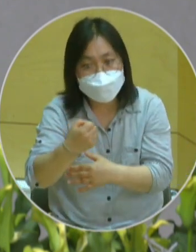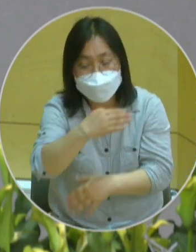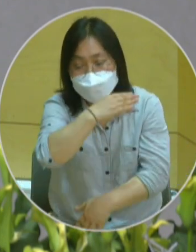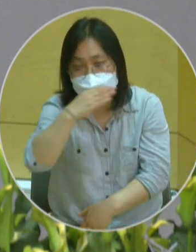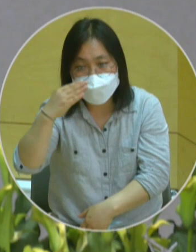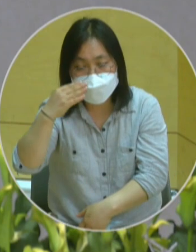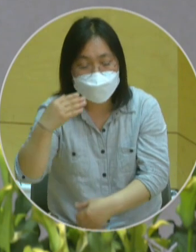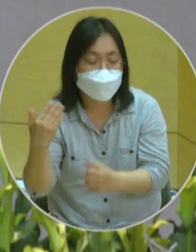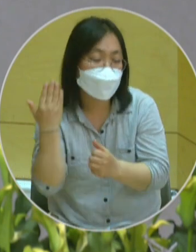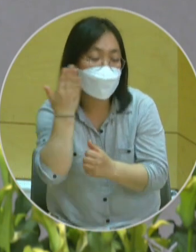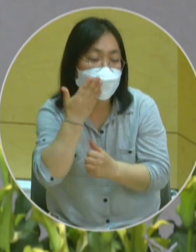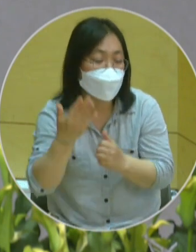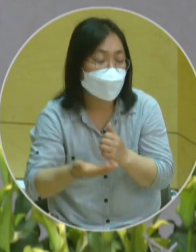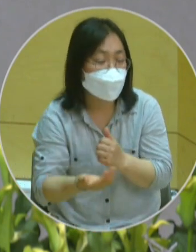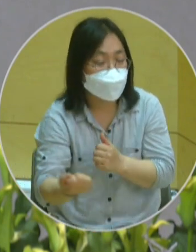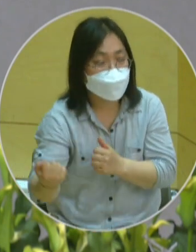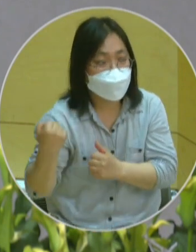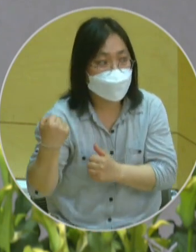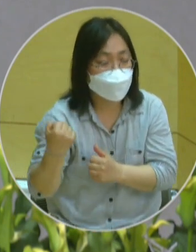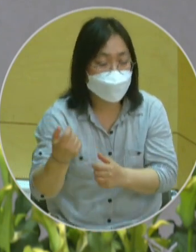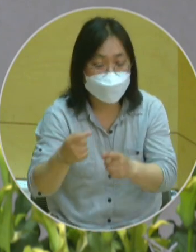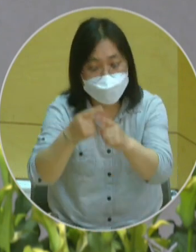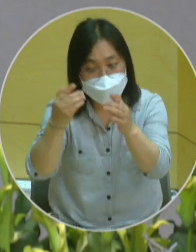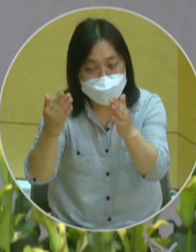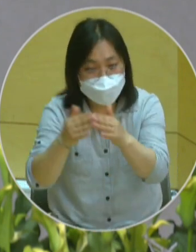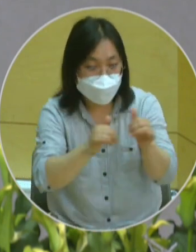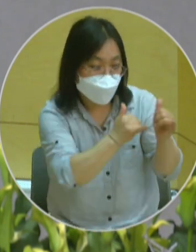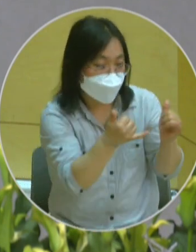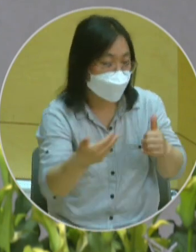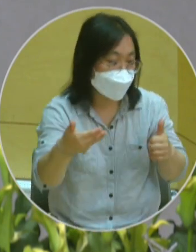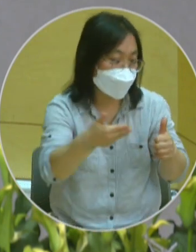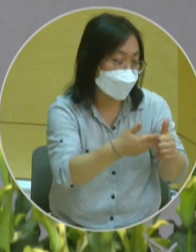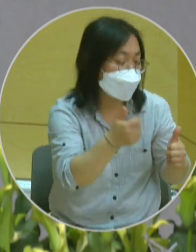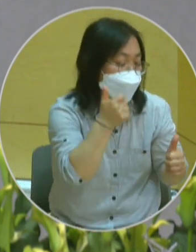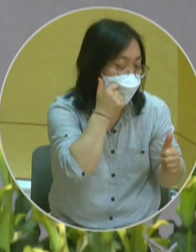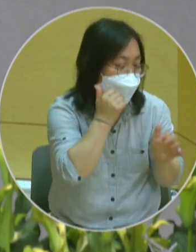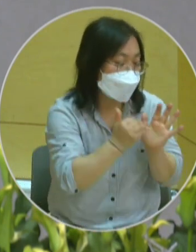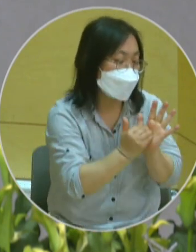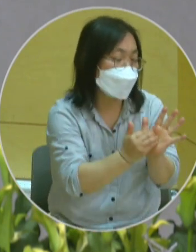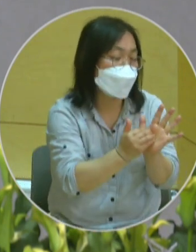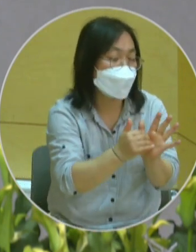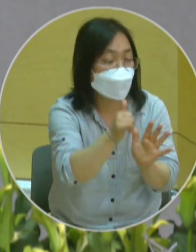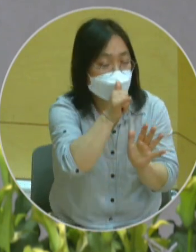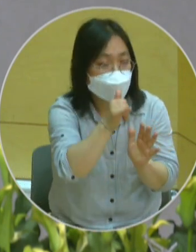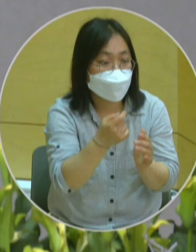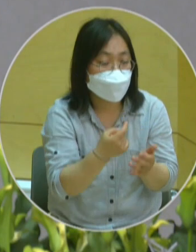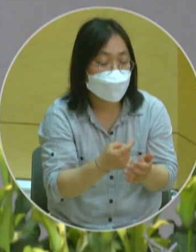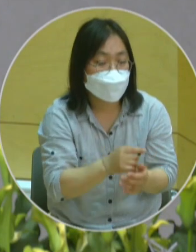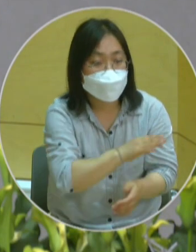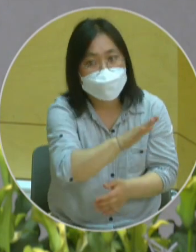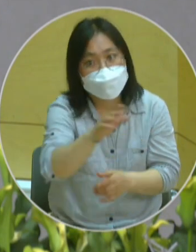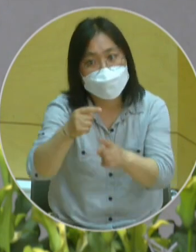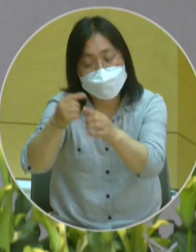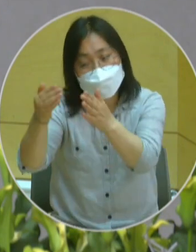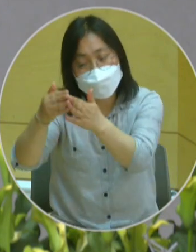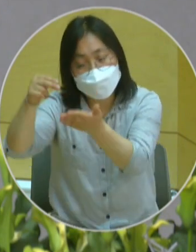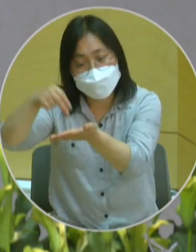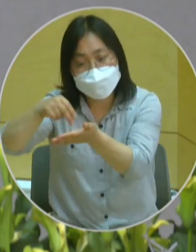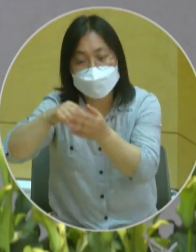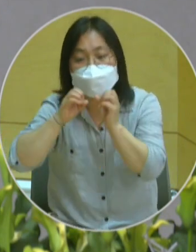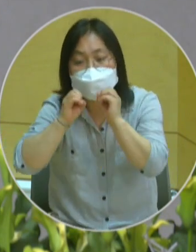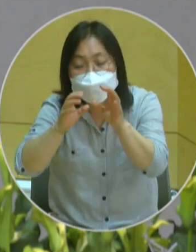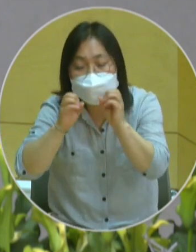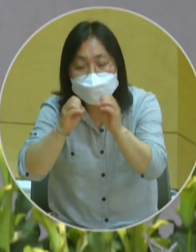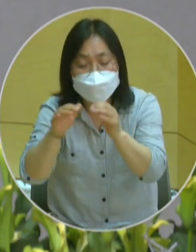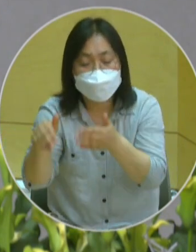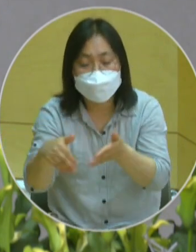영향력이 교회에 더 이상 사회에 적용하지 못하도록 막고 있는 거예요. 쉽게 말하면 우리 입장에서는 선교와